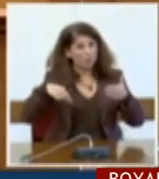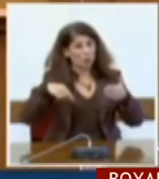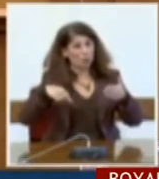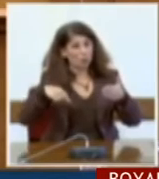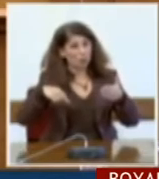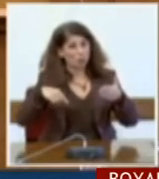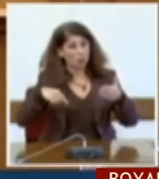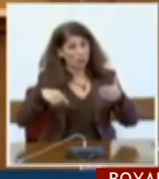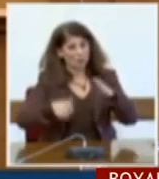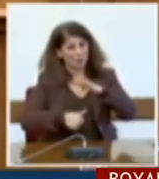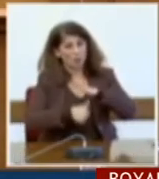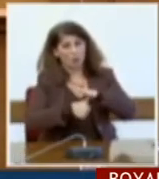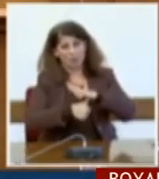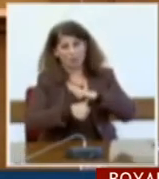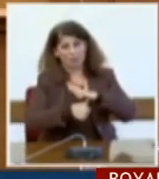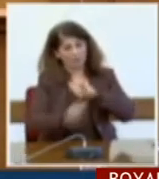προηγούμενης Προέδρου.